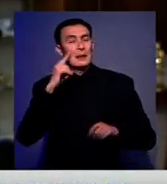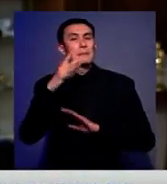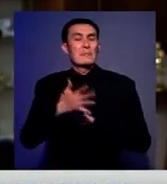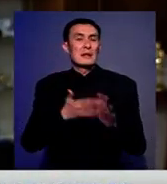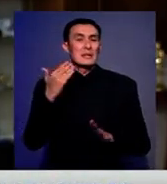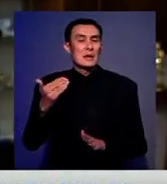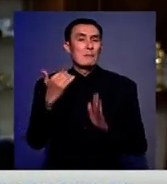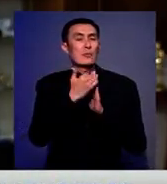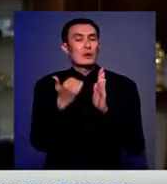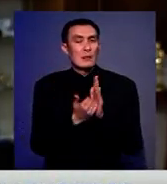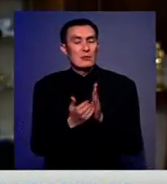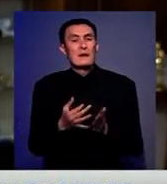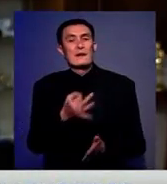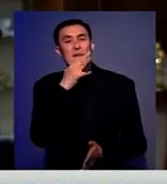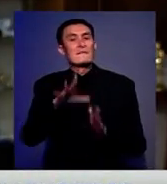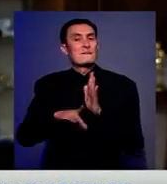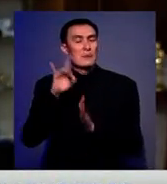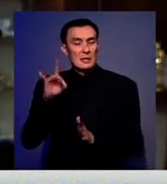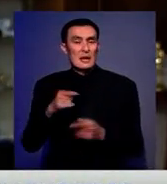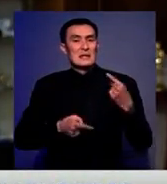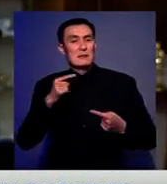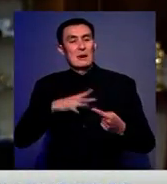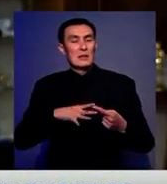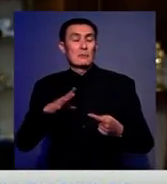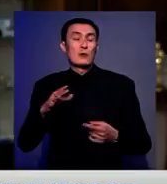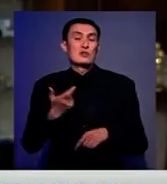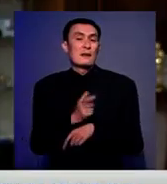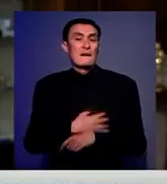их идеологию и сделать свой выбор. Дебаты стали очень важным